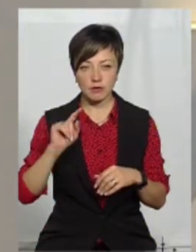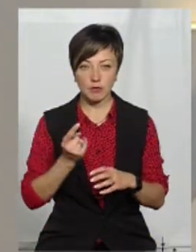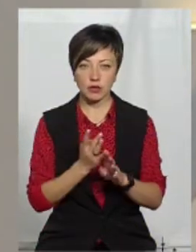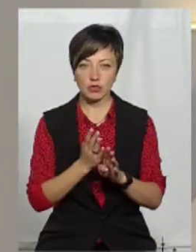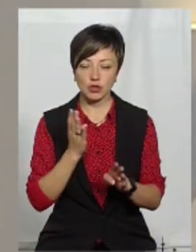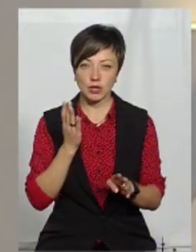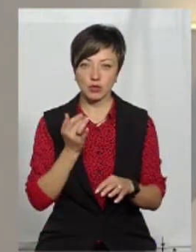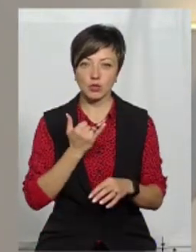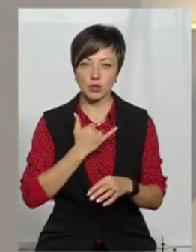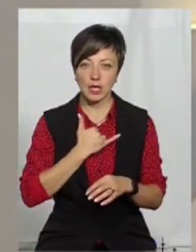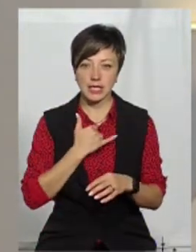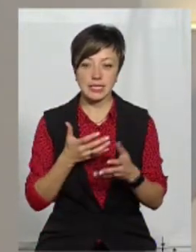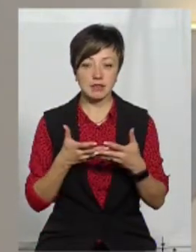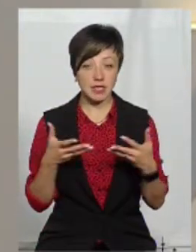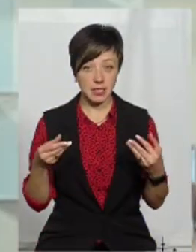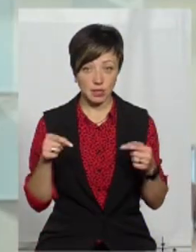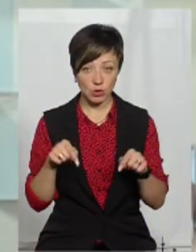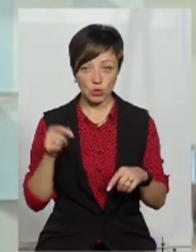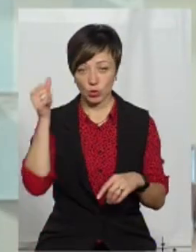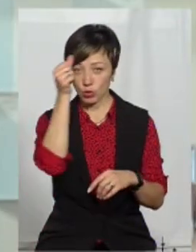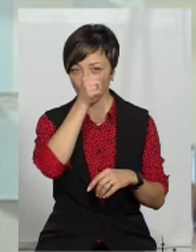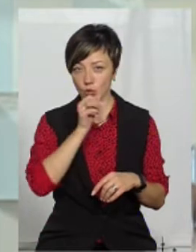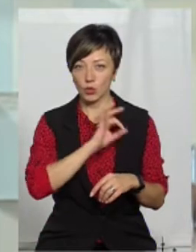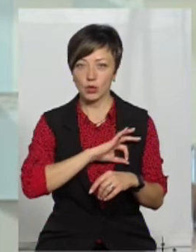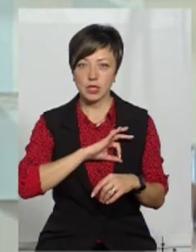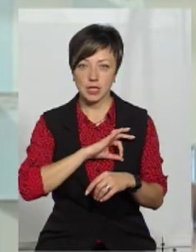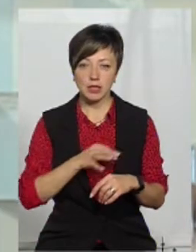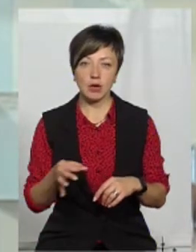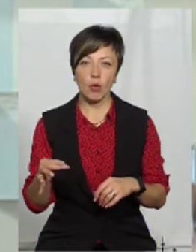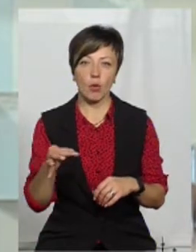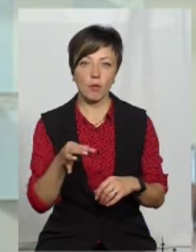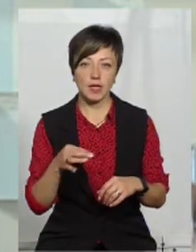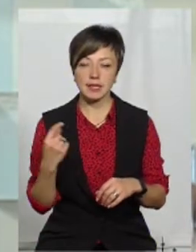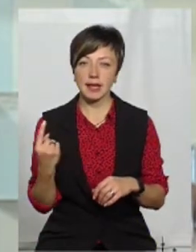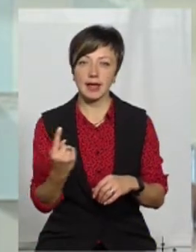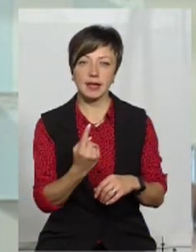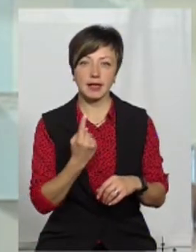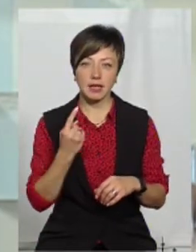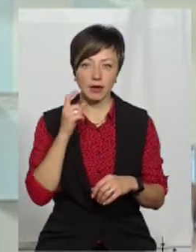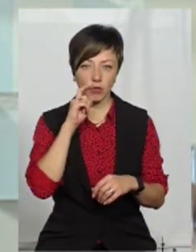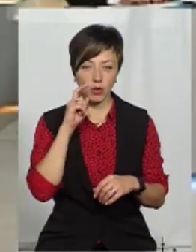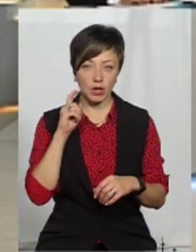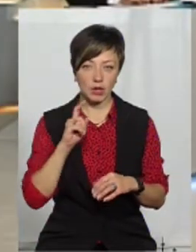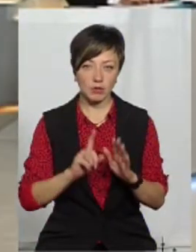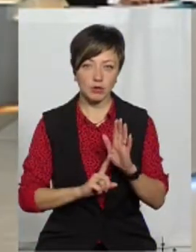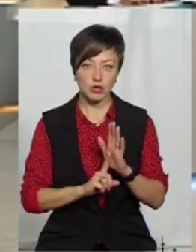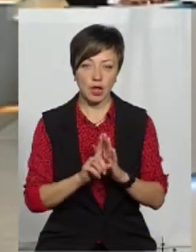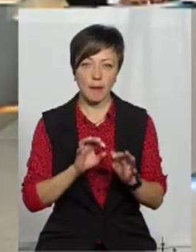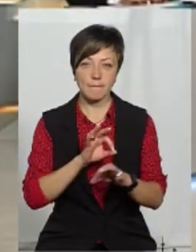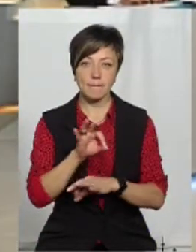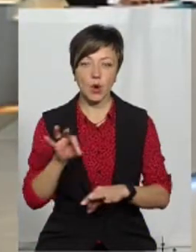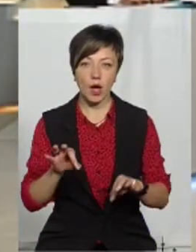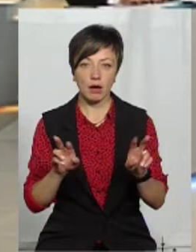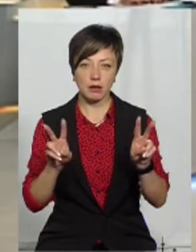хочу сказати, що в нас з весни цього року юстиція області єдина в Україні розпочала проєкт,